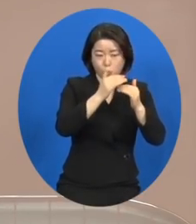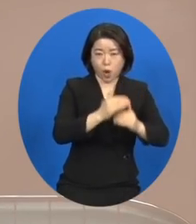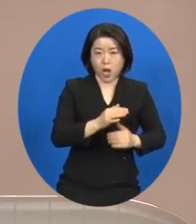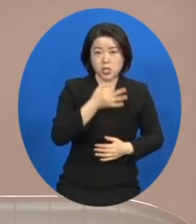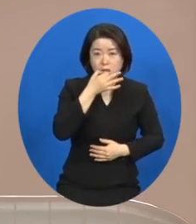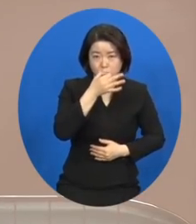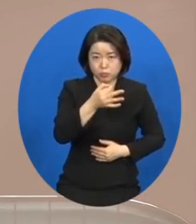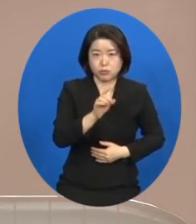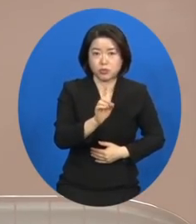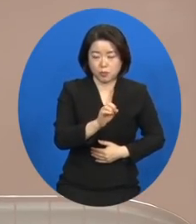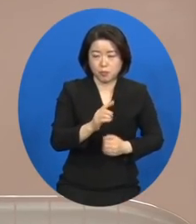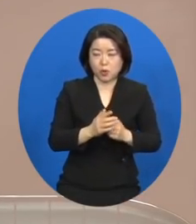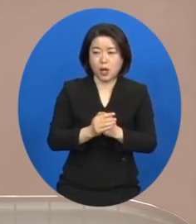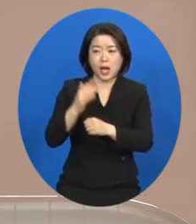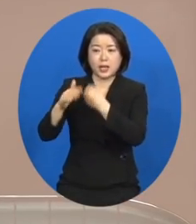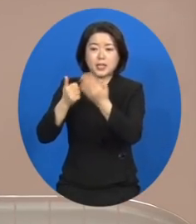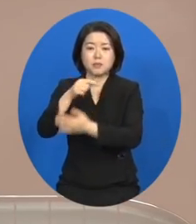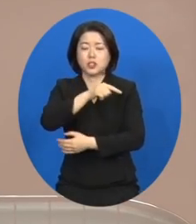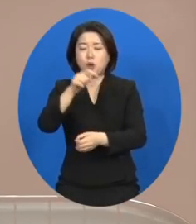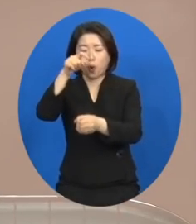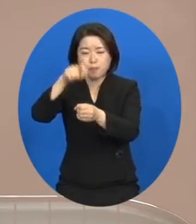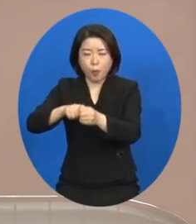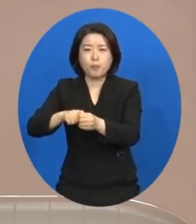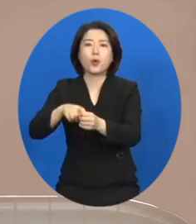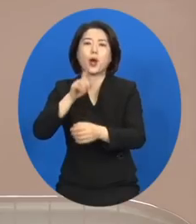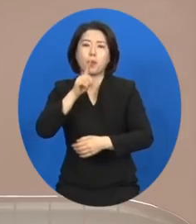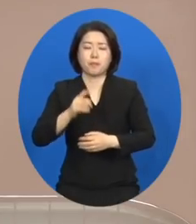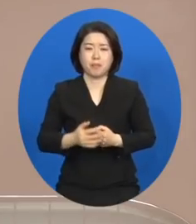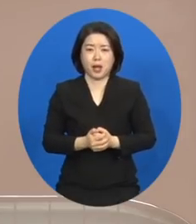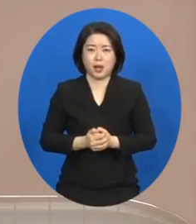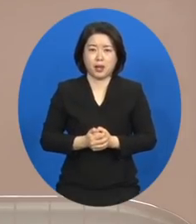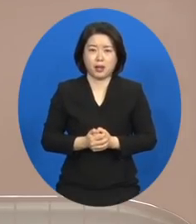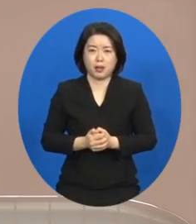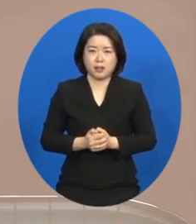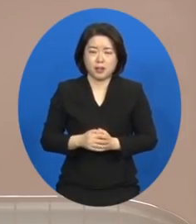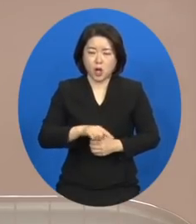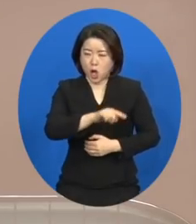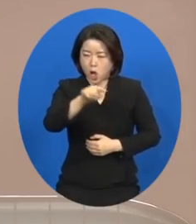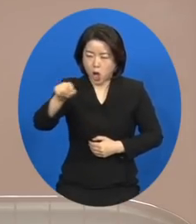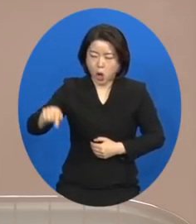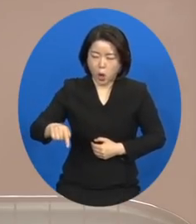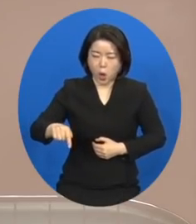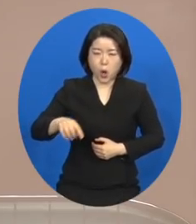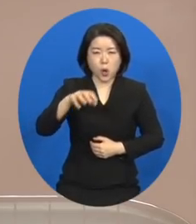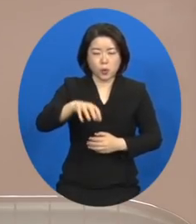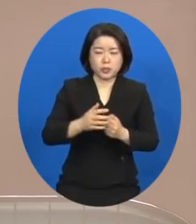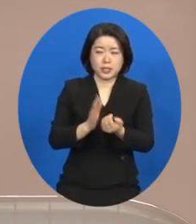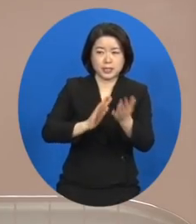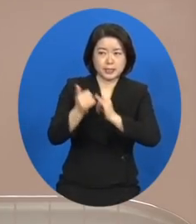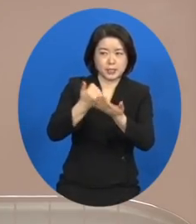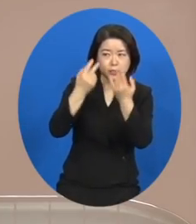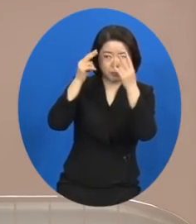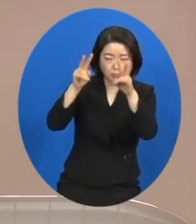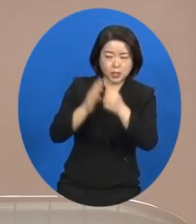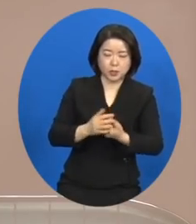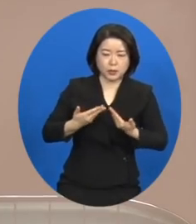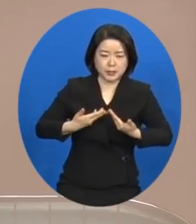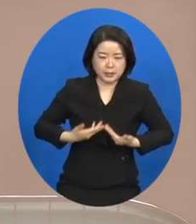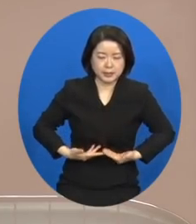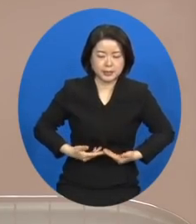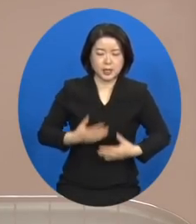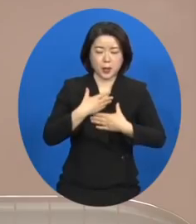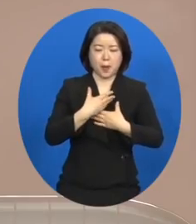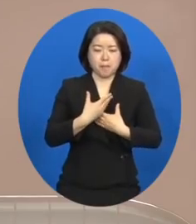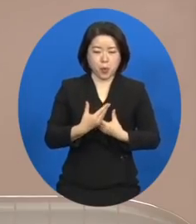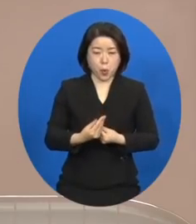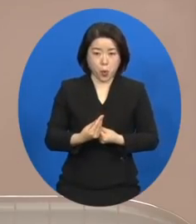그게 과정이 아니라 목표라고 말씀하십니다. 격랑의 한 복판에서도 예수님을 바라보며 침착함과 평온함을 잃지 않을 수